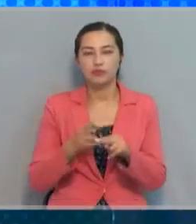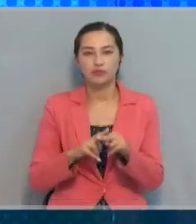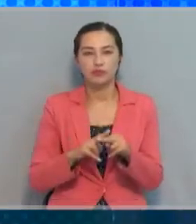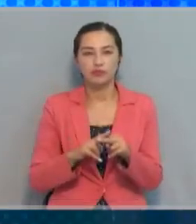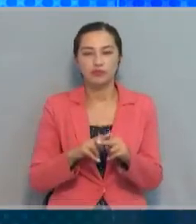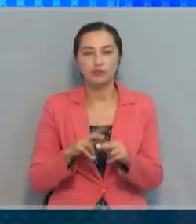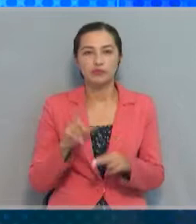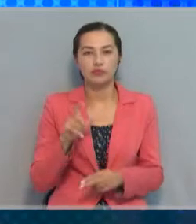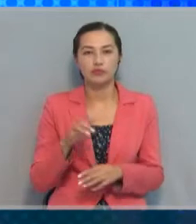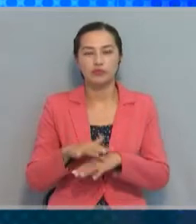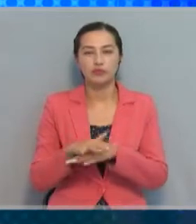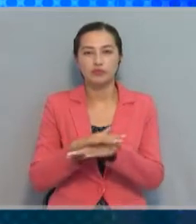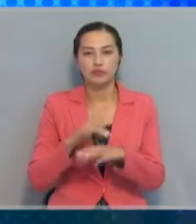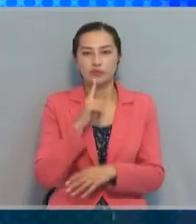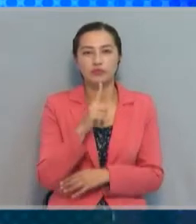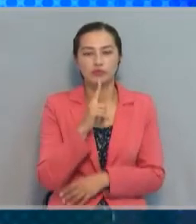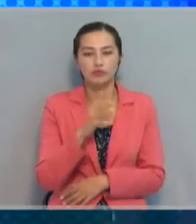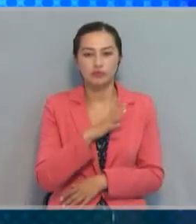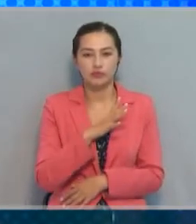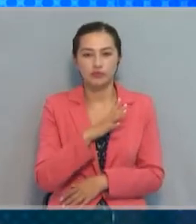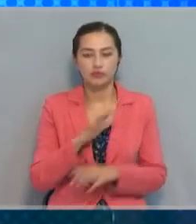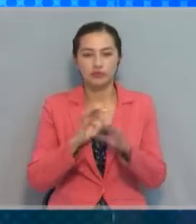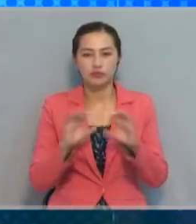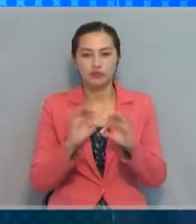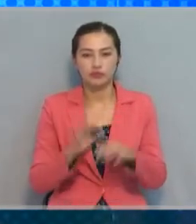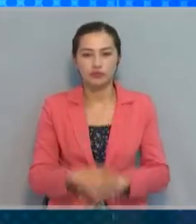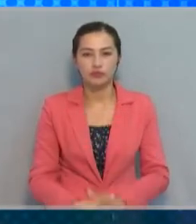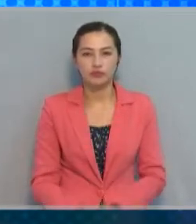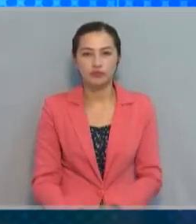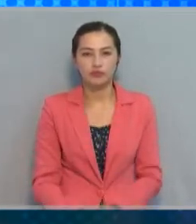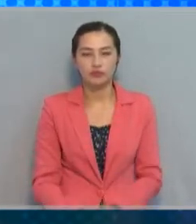ауылдағы ағайынмен тілдесіп қайтқан әріптесім Ернұр Бөбейіп тарқатсын.